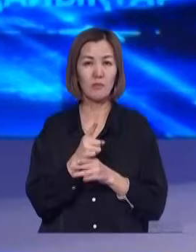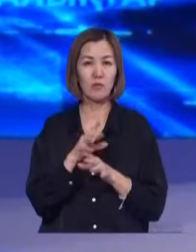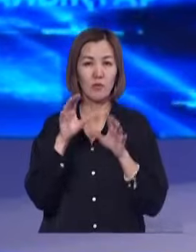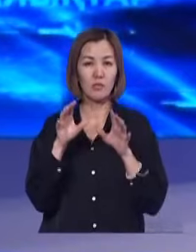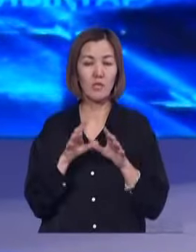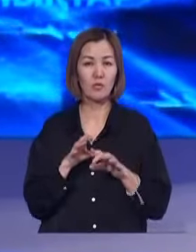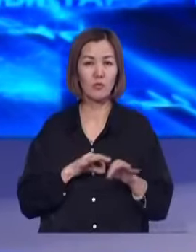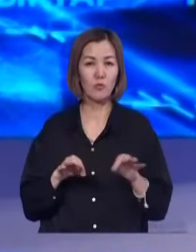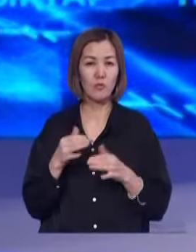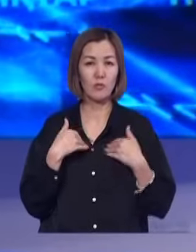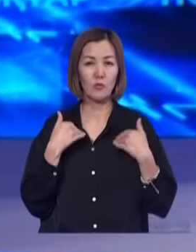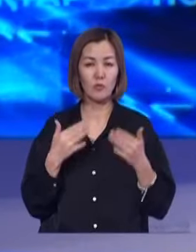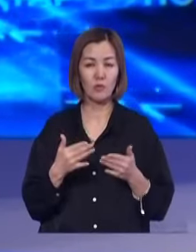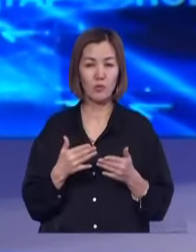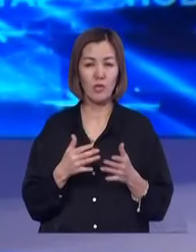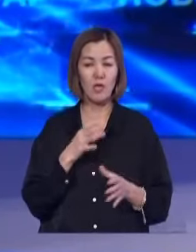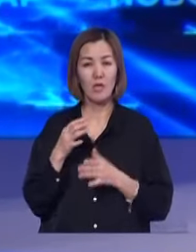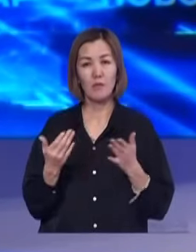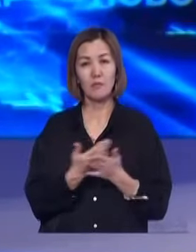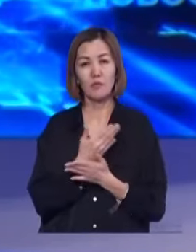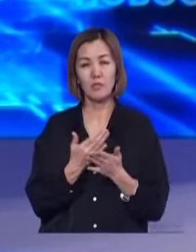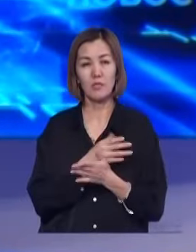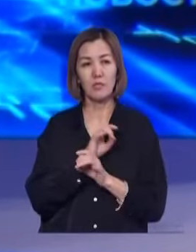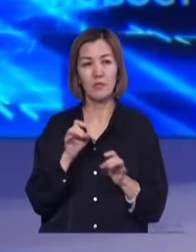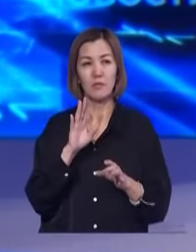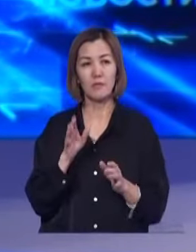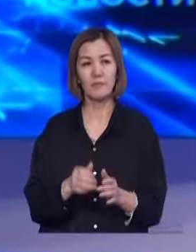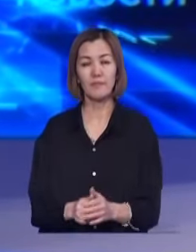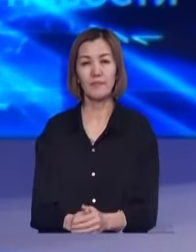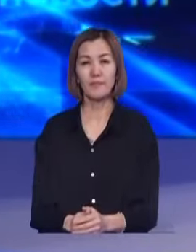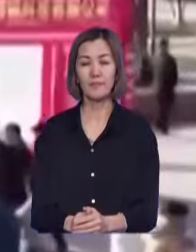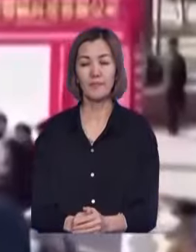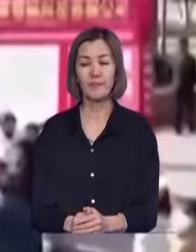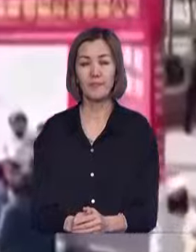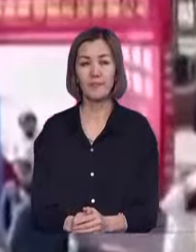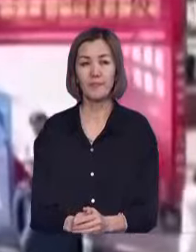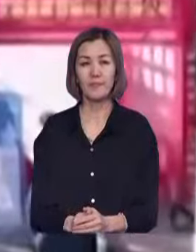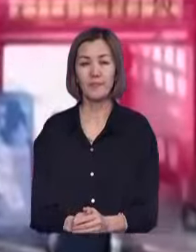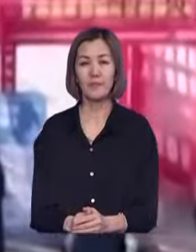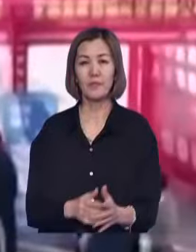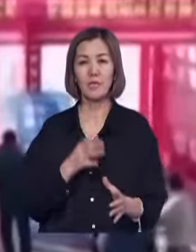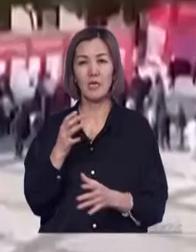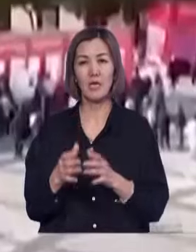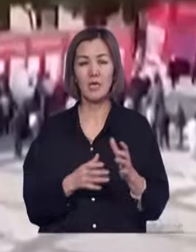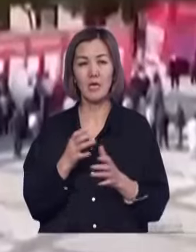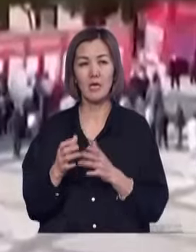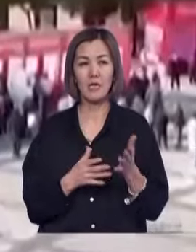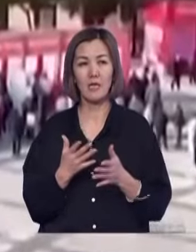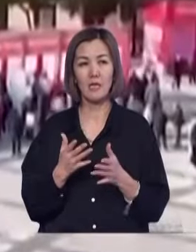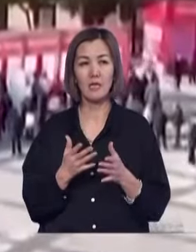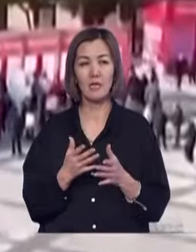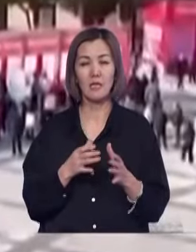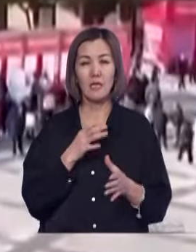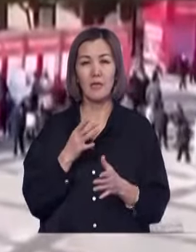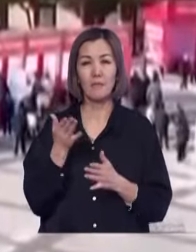заң жобасын ұсынып жатыр. Әлемдегі өзгерістерге құлақ түрелік. Халықаралық еңбек ұйымының мәліметінше,